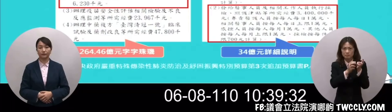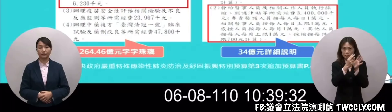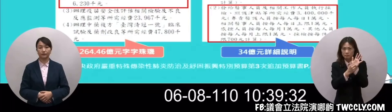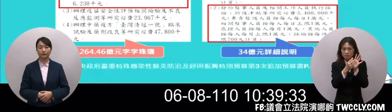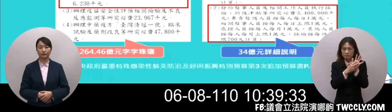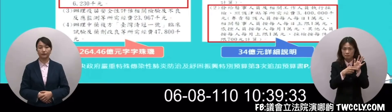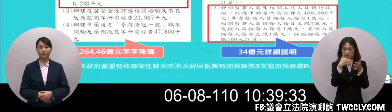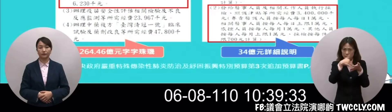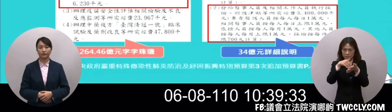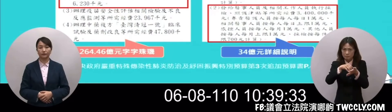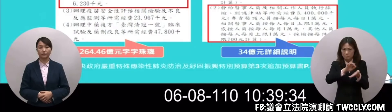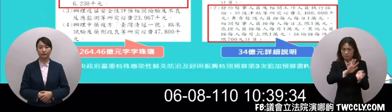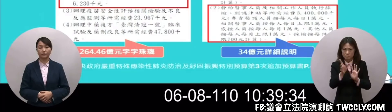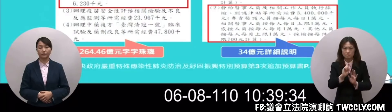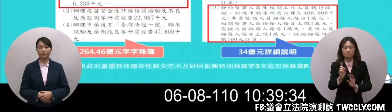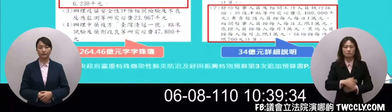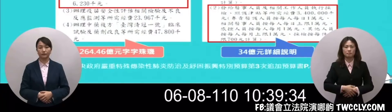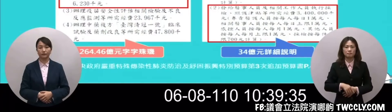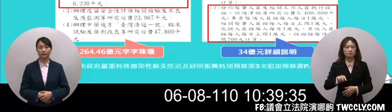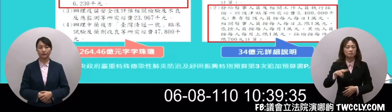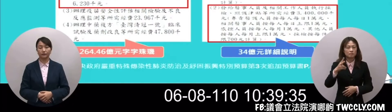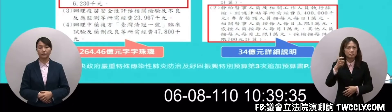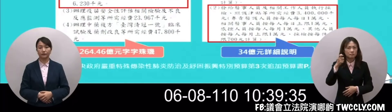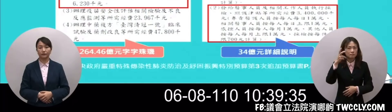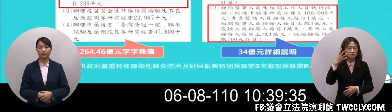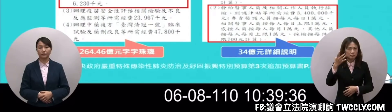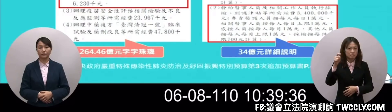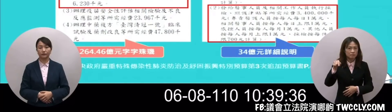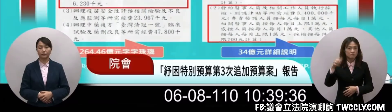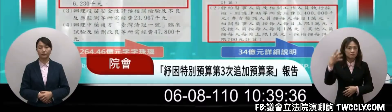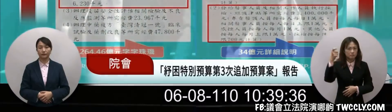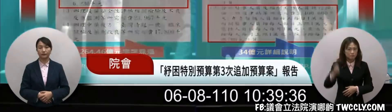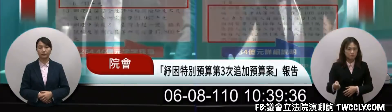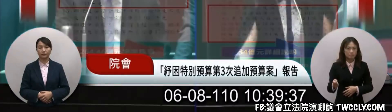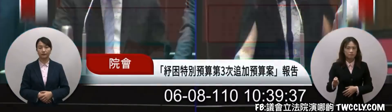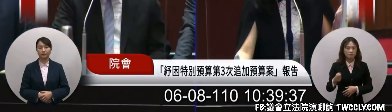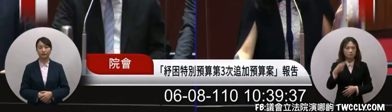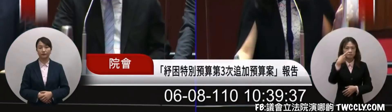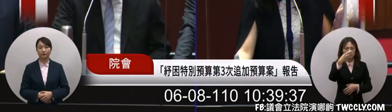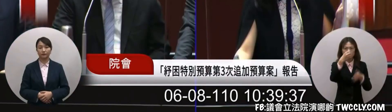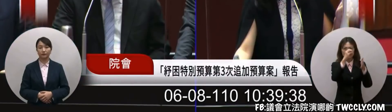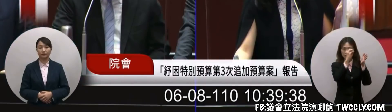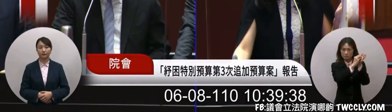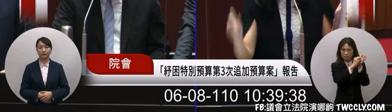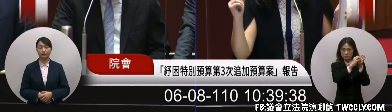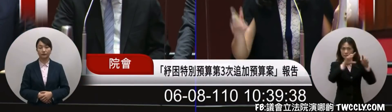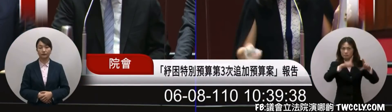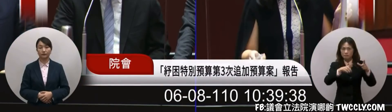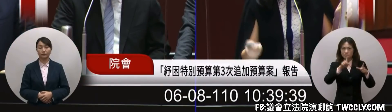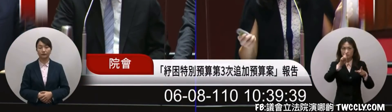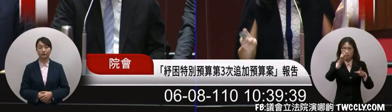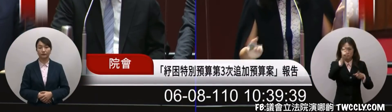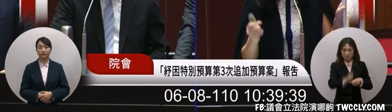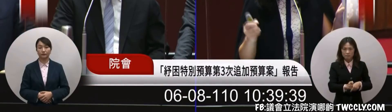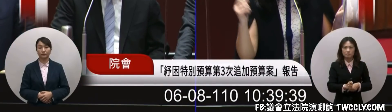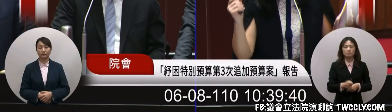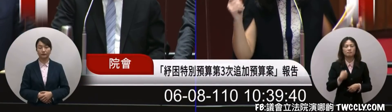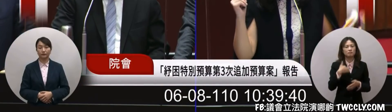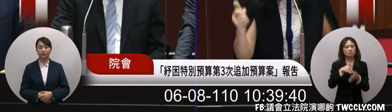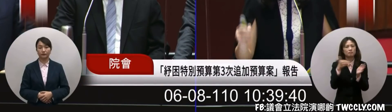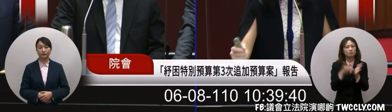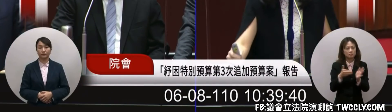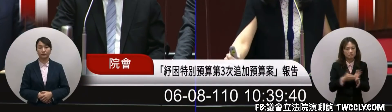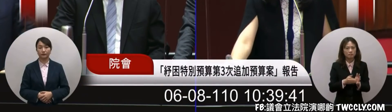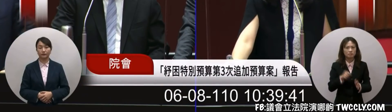算。264.4亿呢，一个字哦，大概会是10亿元，我帮您算过了。那这怎么用的呢？我们没想到竟